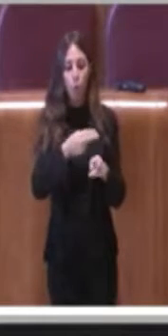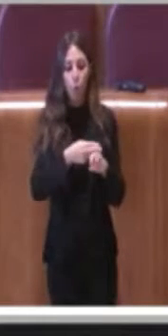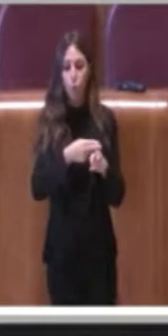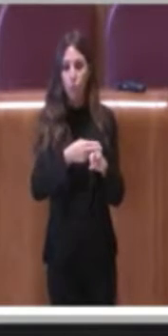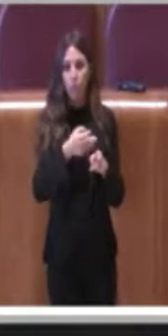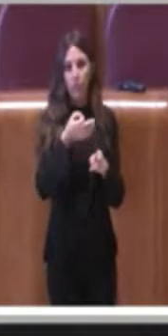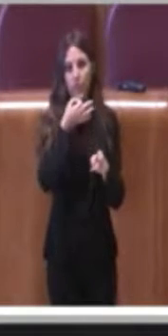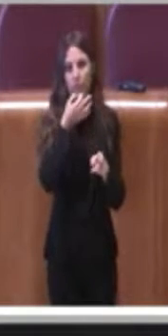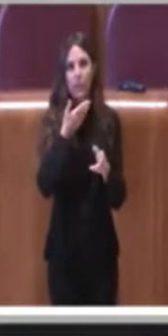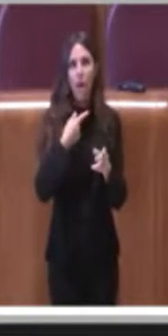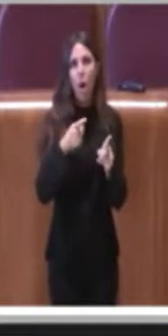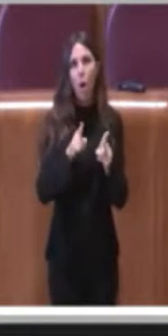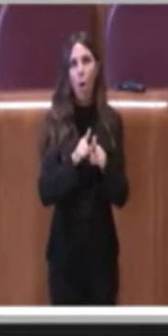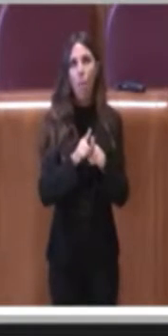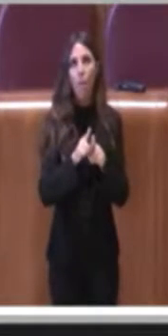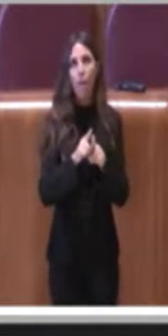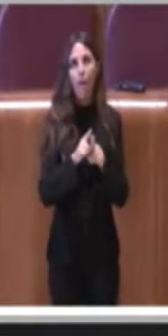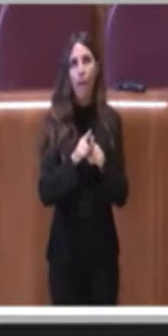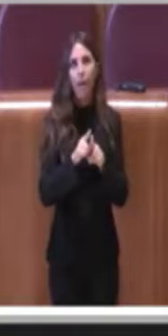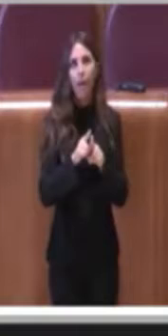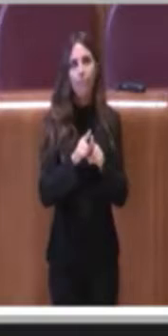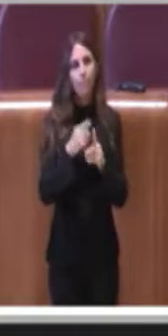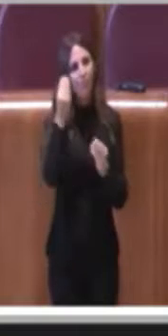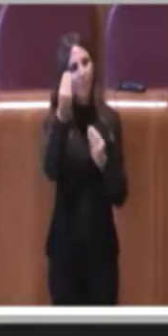Rilevo una sorta di contraddizione in questo.